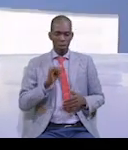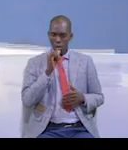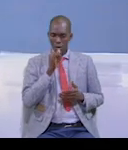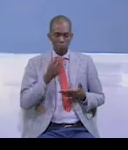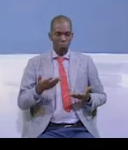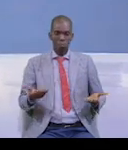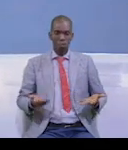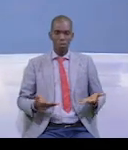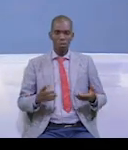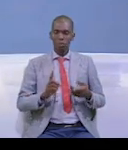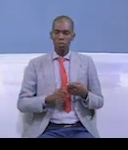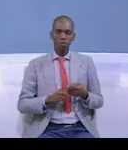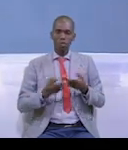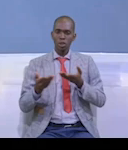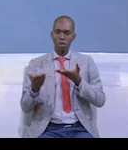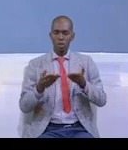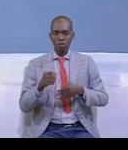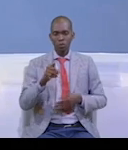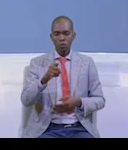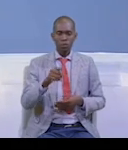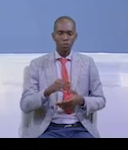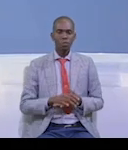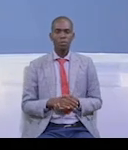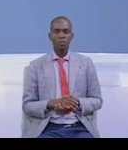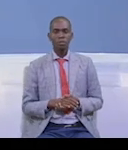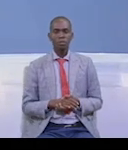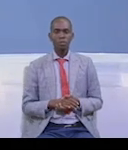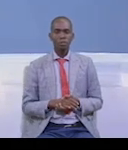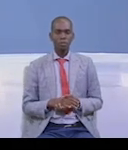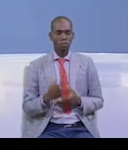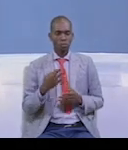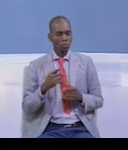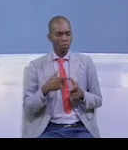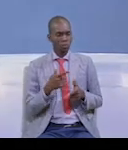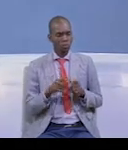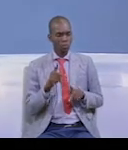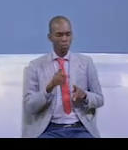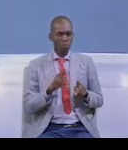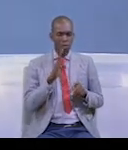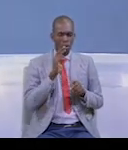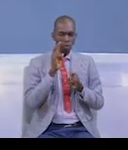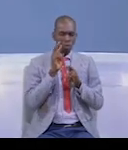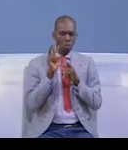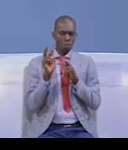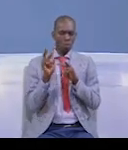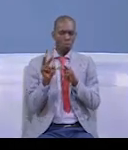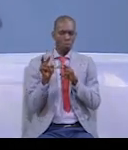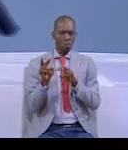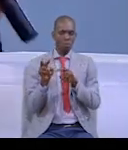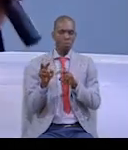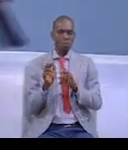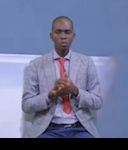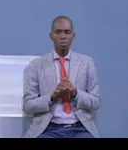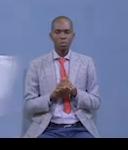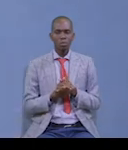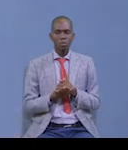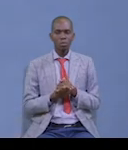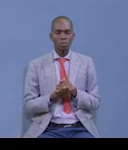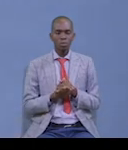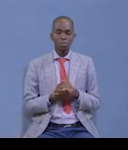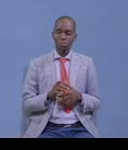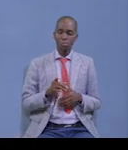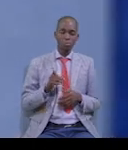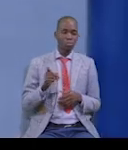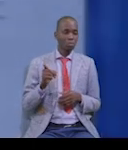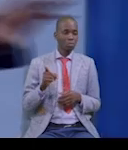ఏ వ్యక్తికైనా ఆ వ్యక్తిత్వాన్ని బట్టి లోబర్చుకున్నారు అనుకోండి, and then people are watching. అప్పుడు ప్రజలు చూస్తుంటారు. They say, this is